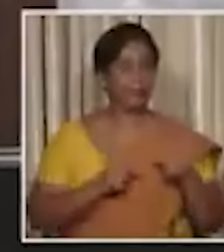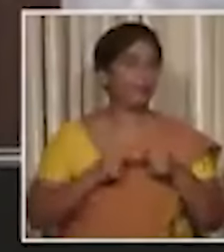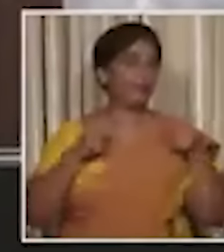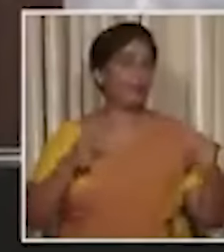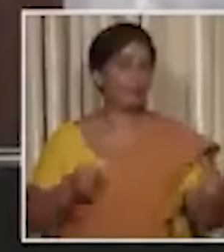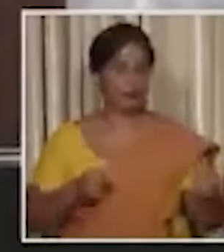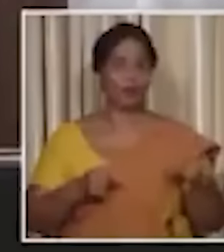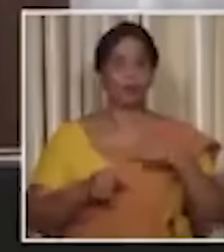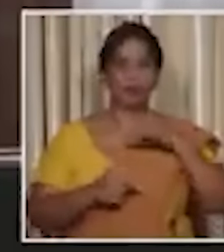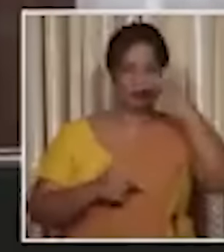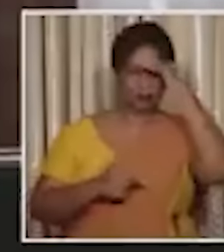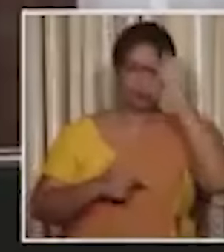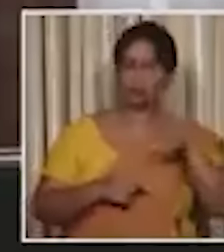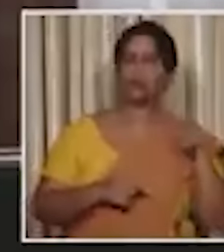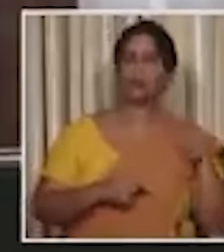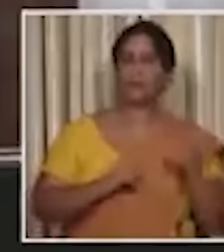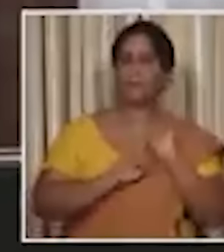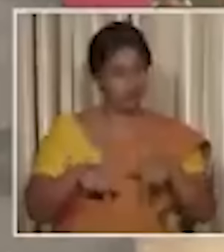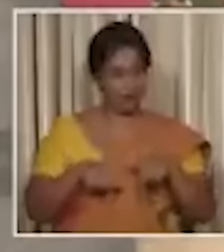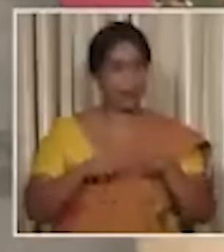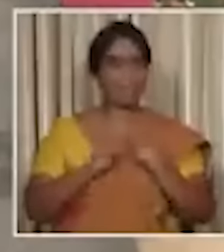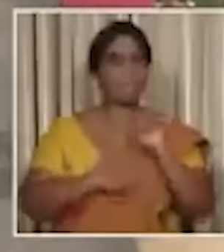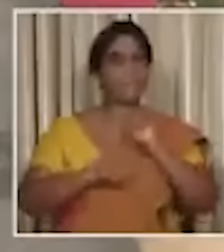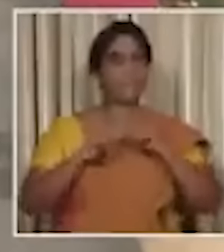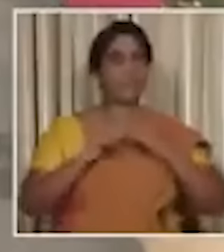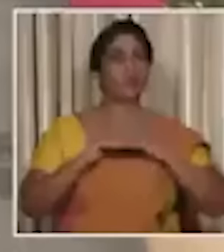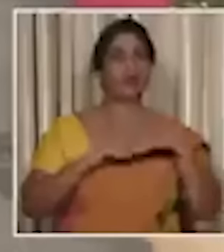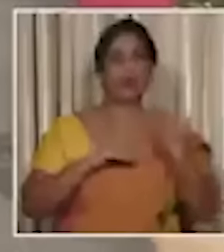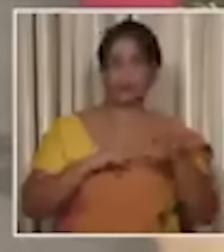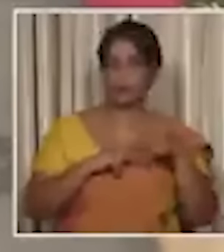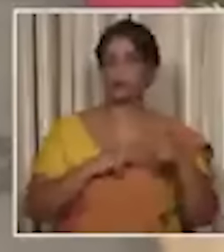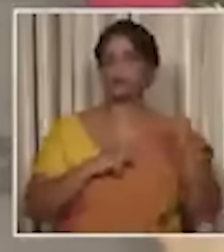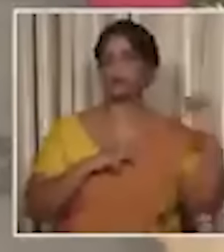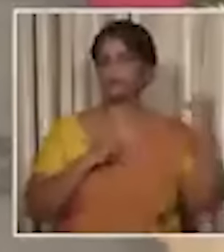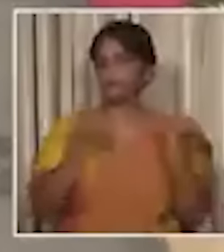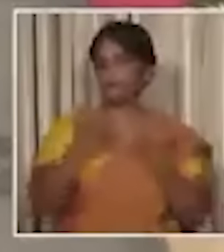உரைக்காக மீண்டும் ஆரம்பிக்கப்பட உள்ளது. அதுரபான காட்சிகளை பார்க்கலாம்.